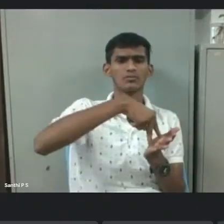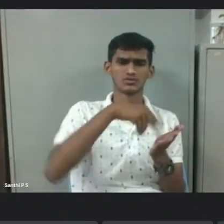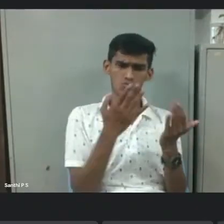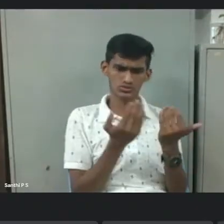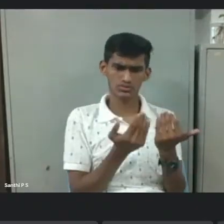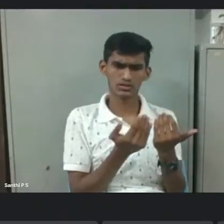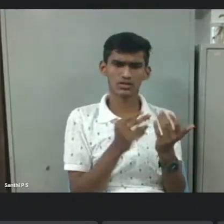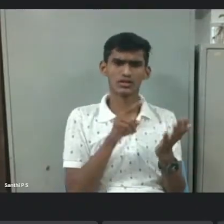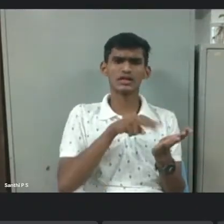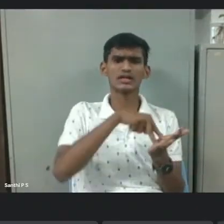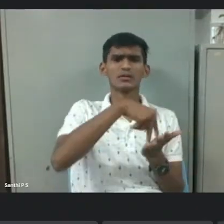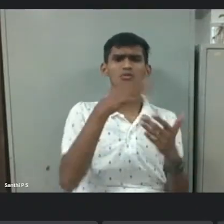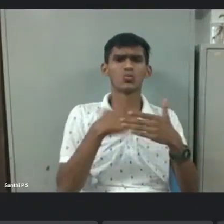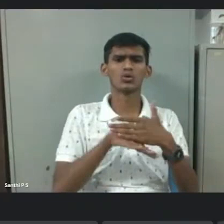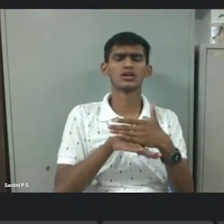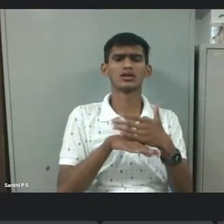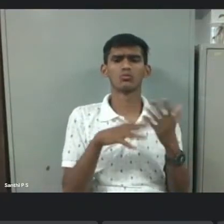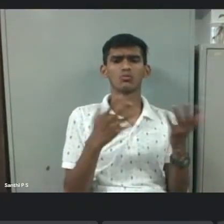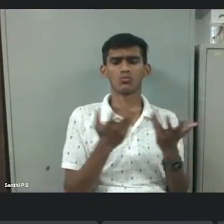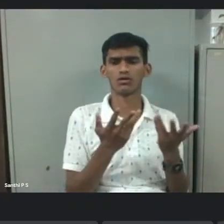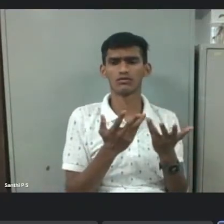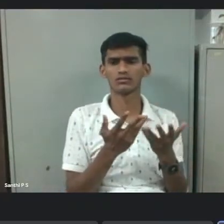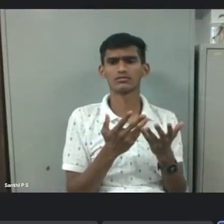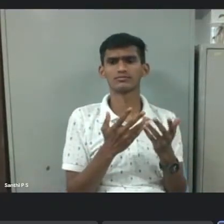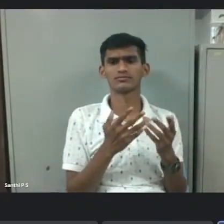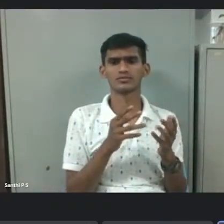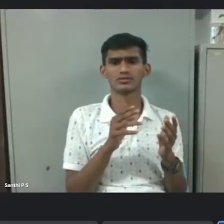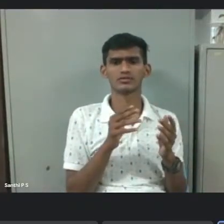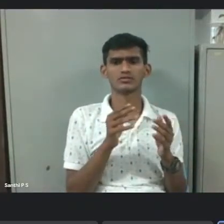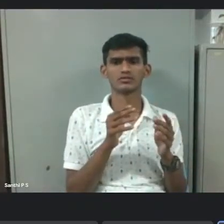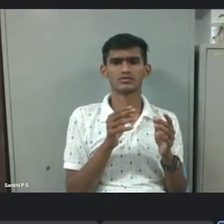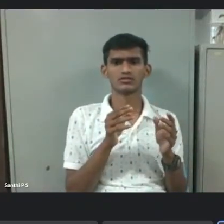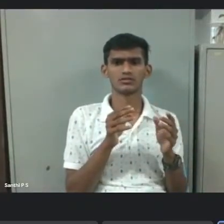എന്ത് റീഹാബിലിറ്റേഷൻ ആണ് ഉദ്ദേശിക്കുന്നത്? ക്ലിയർ അല്ല, സ്പെസിഫൈ ചെയ്തിട്ടില്ല.